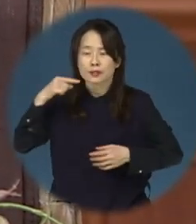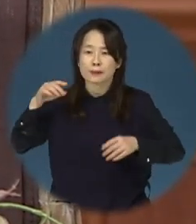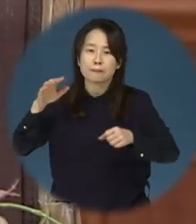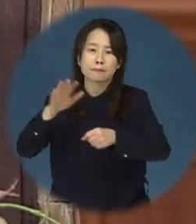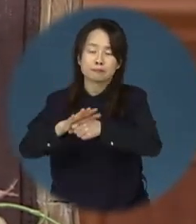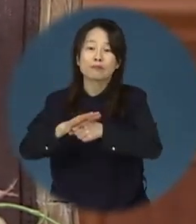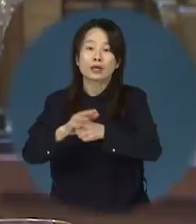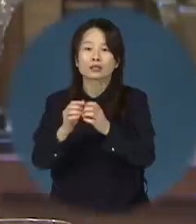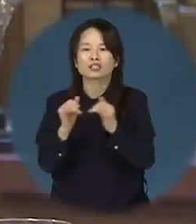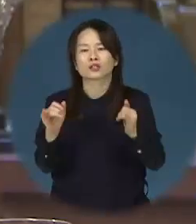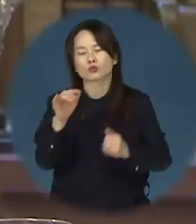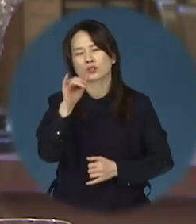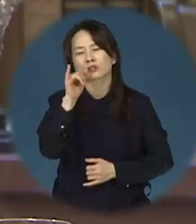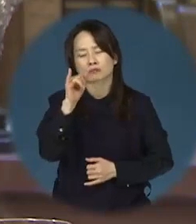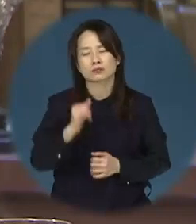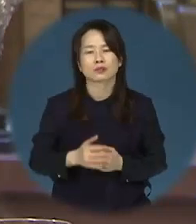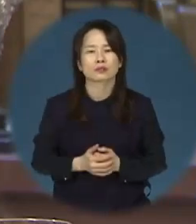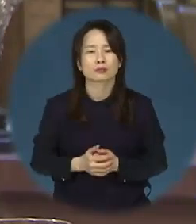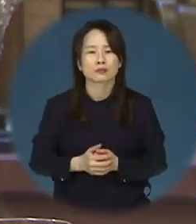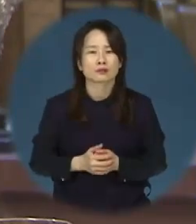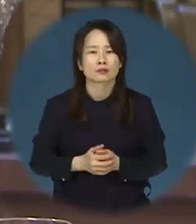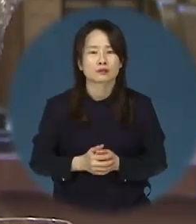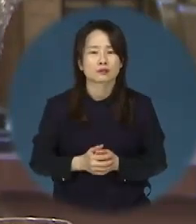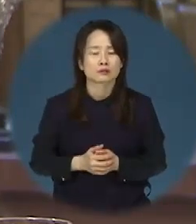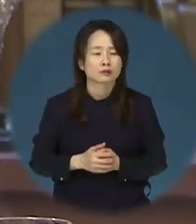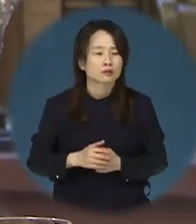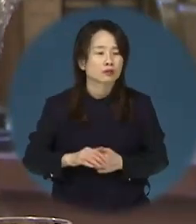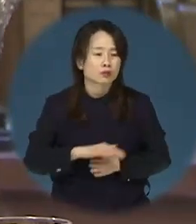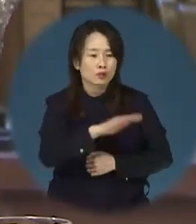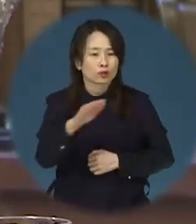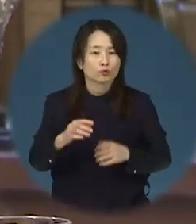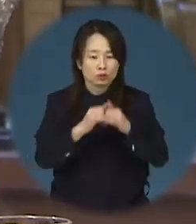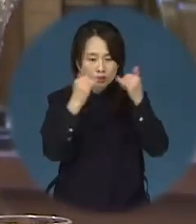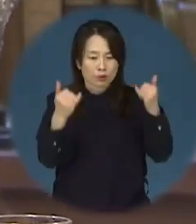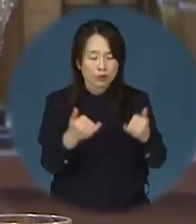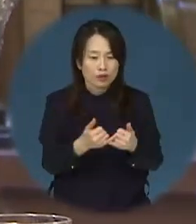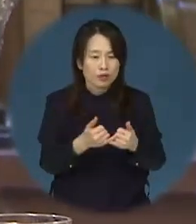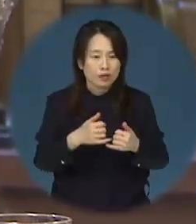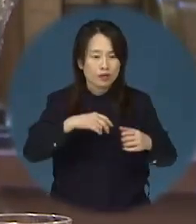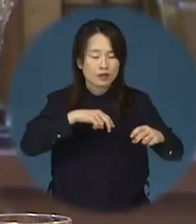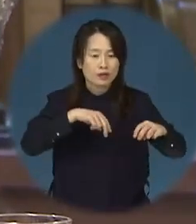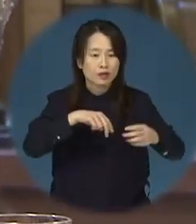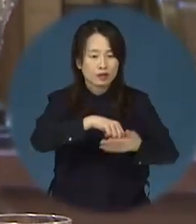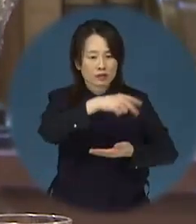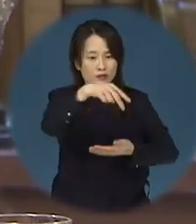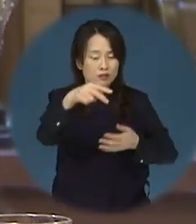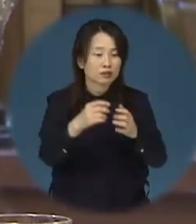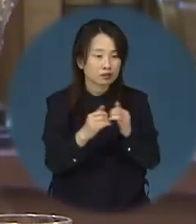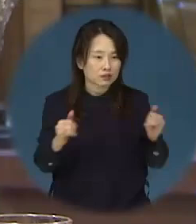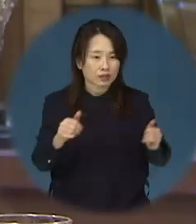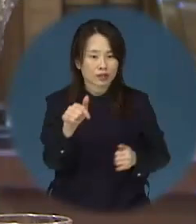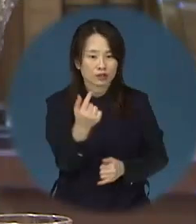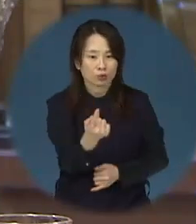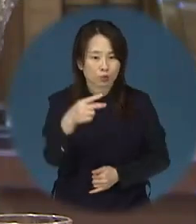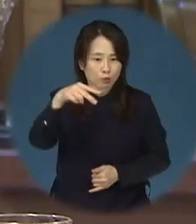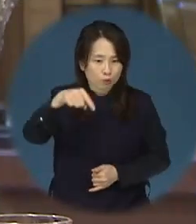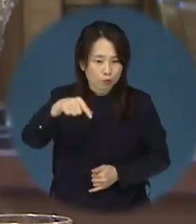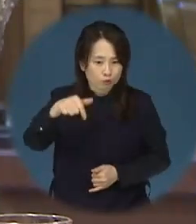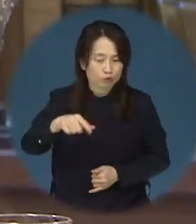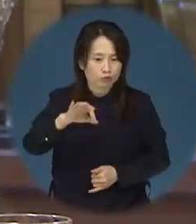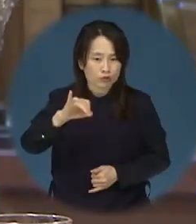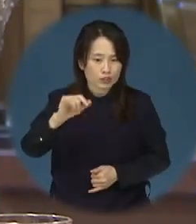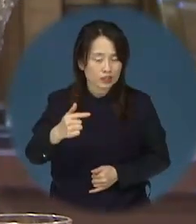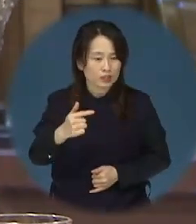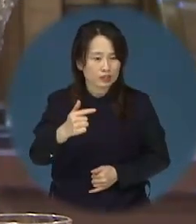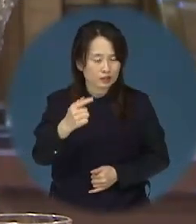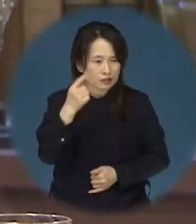같아요. 우리 사회에 노숙인이라는 어떤 그 용어와 그 존재가 강하게 각인된 건 이제 IMF